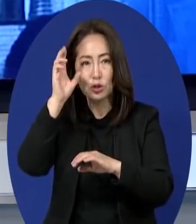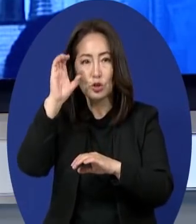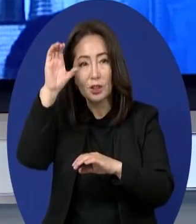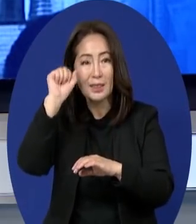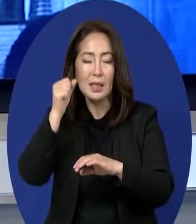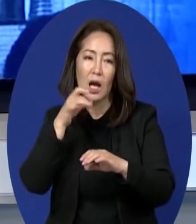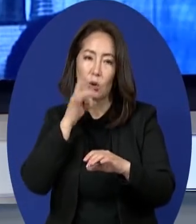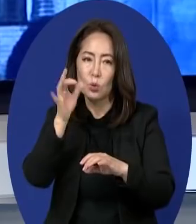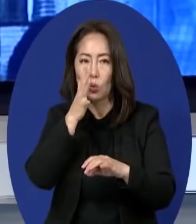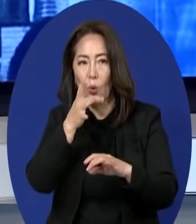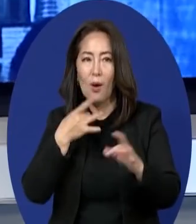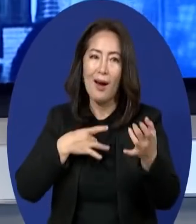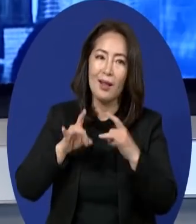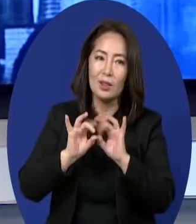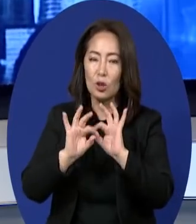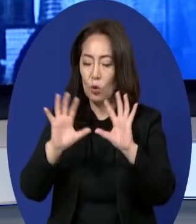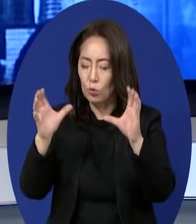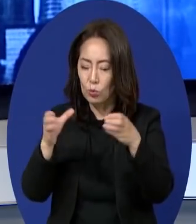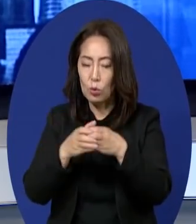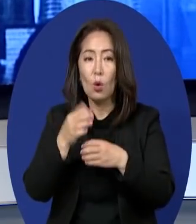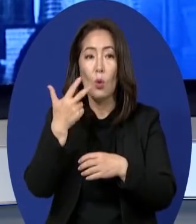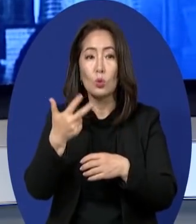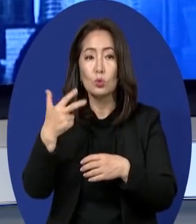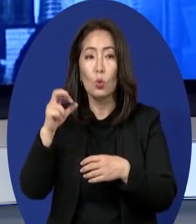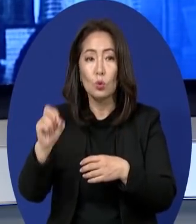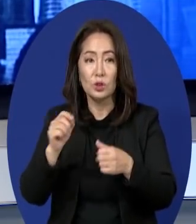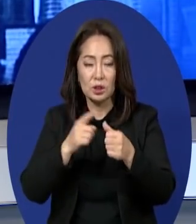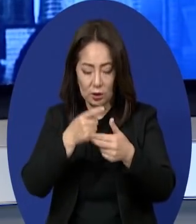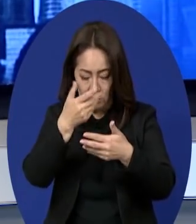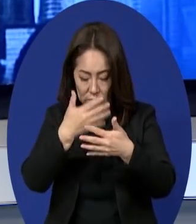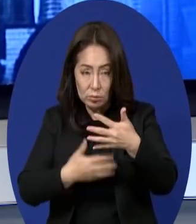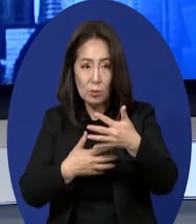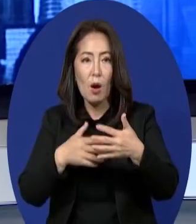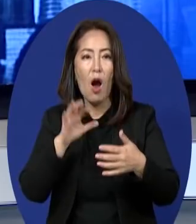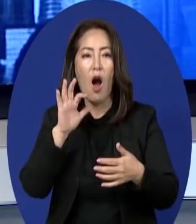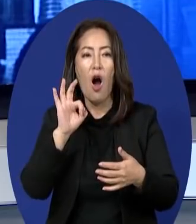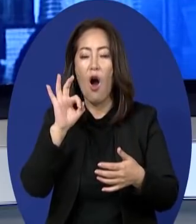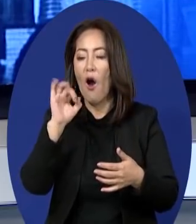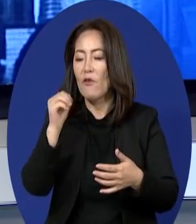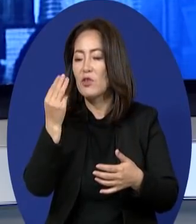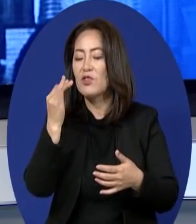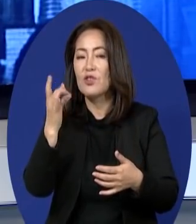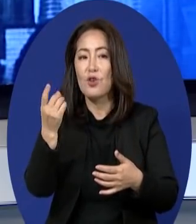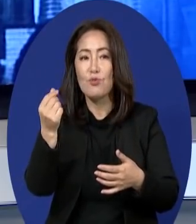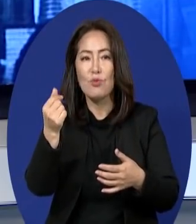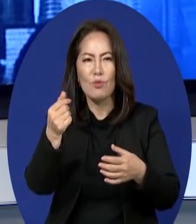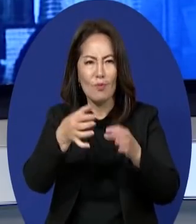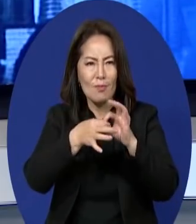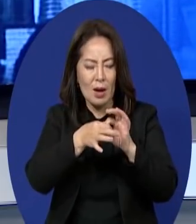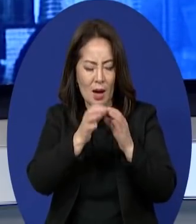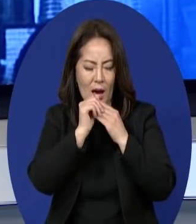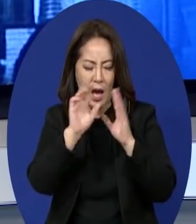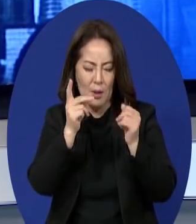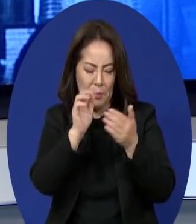нийтдээ 330 гаруй нэр бүхий хүний одоо офшор хөрөнгийн 12 сая орчим баримт материалыг